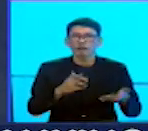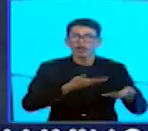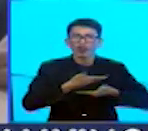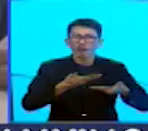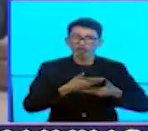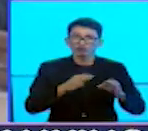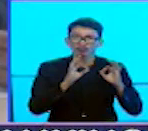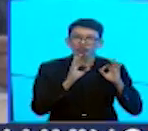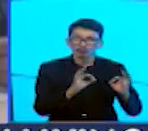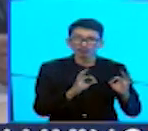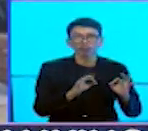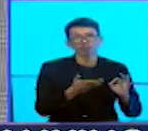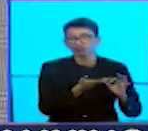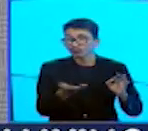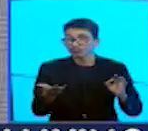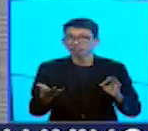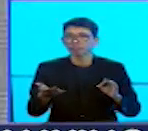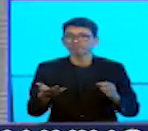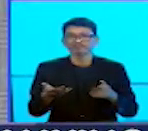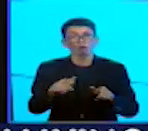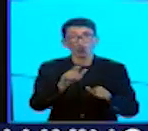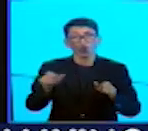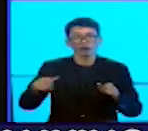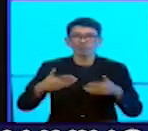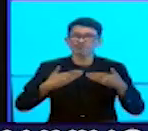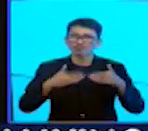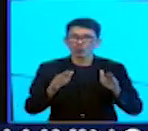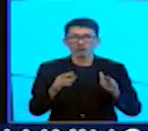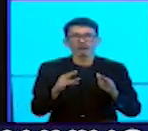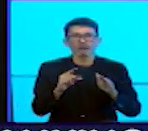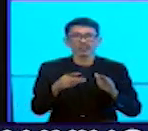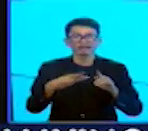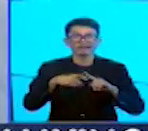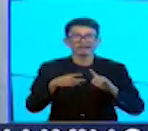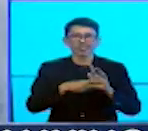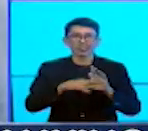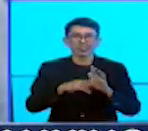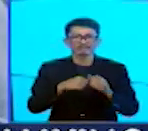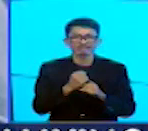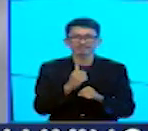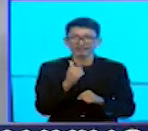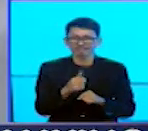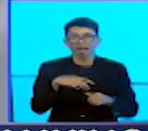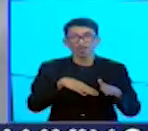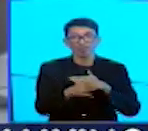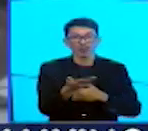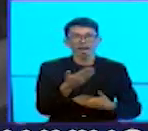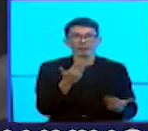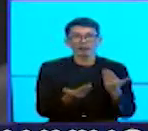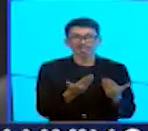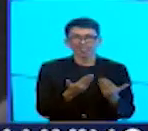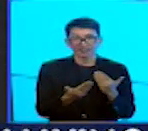perbankan digital, siapapun dan dimanapun bisa langsung membuka rekening MNC Bank melalui aplikasi Motion Banking. Anda